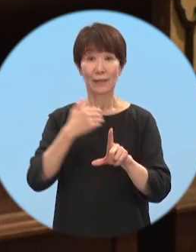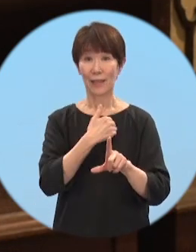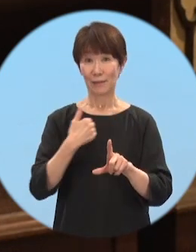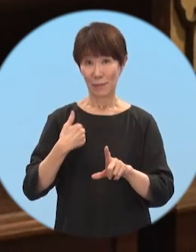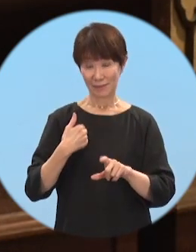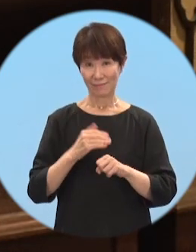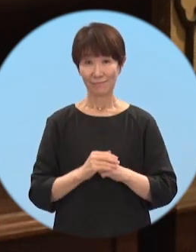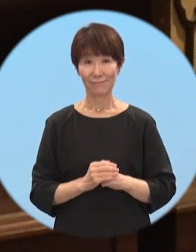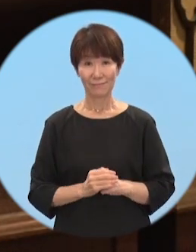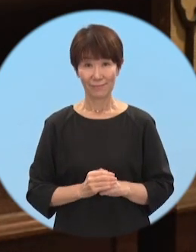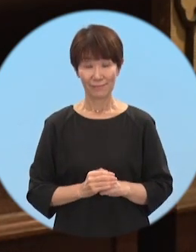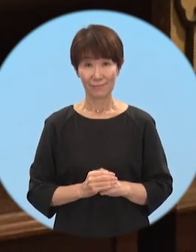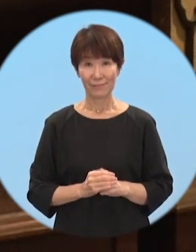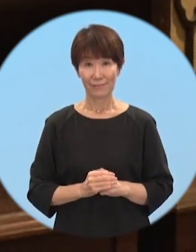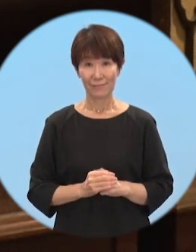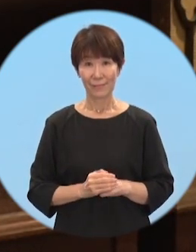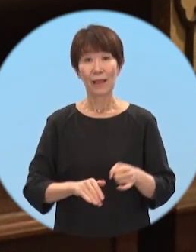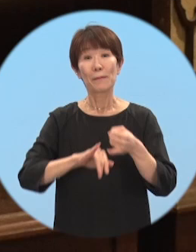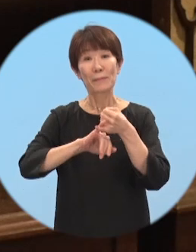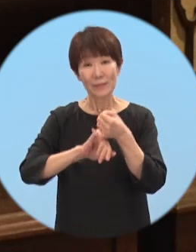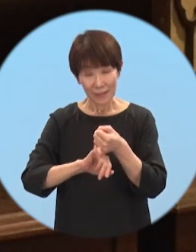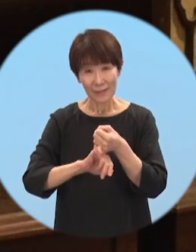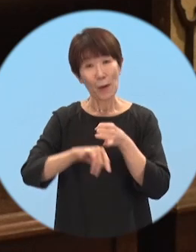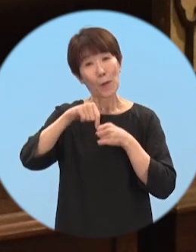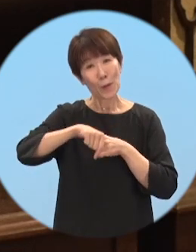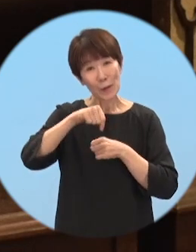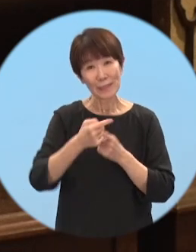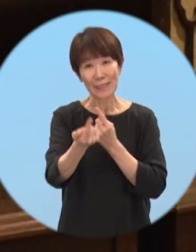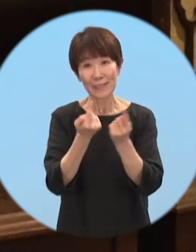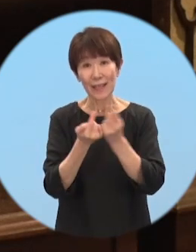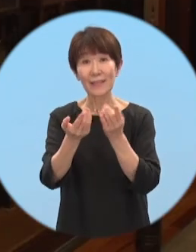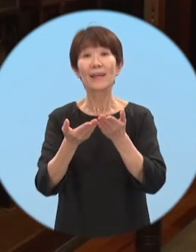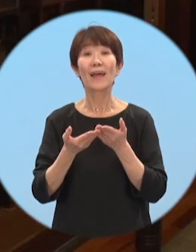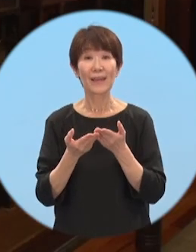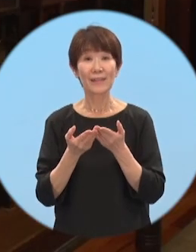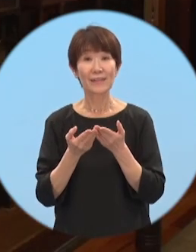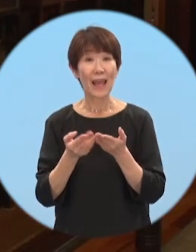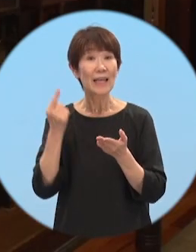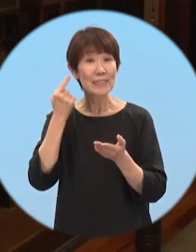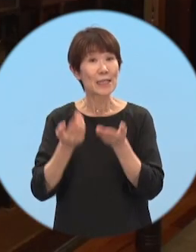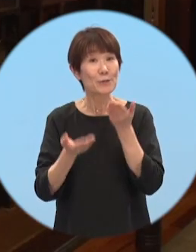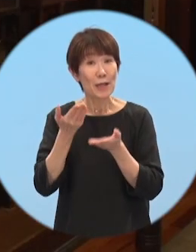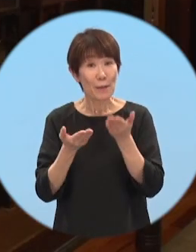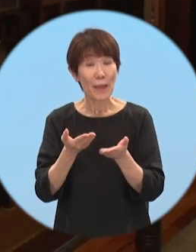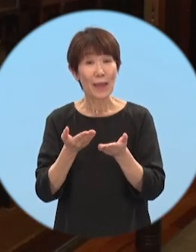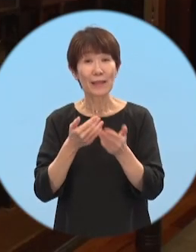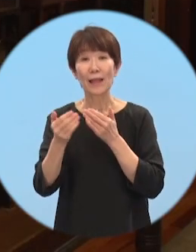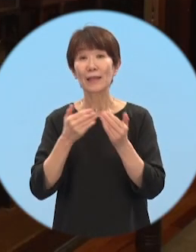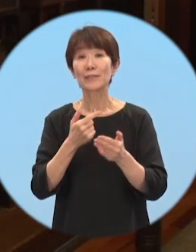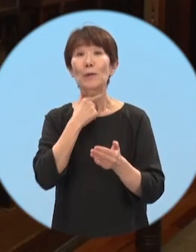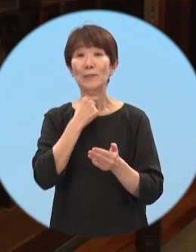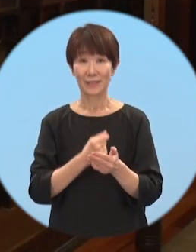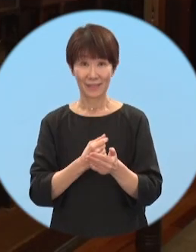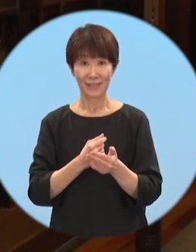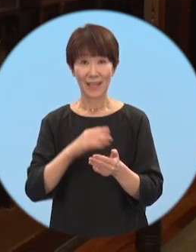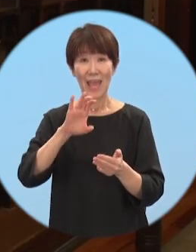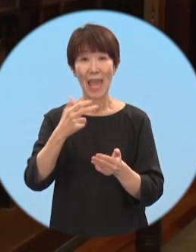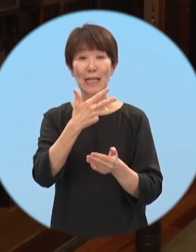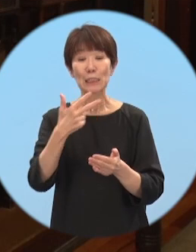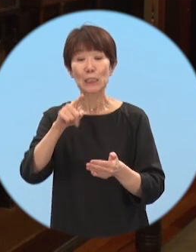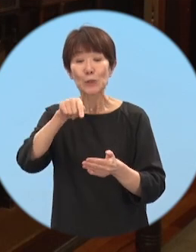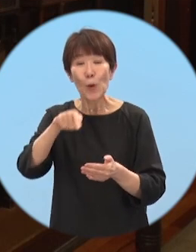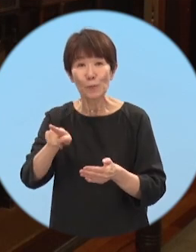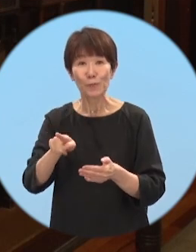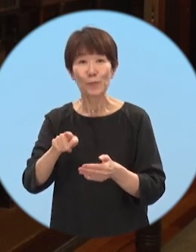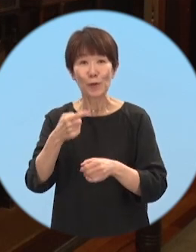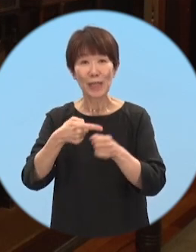。 ぜひ金沢蓄音機お越しいただいて聴き比べを聞いていただきたいと思いますが、エジソンの100年